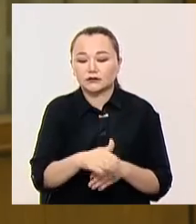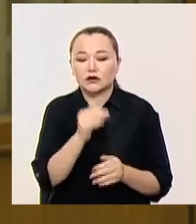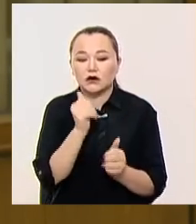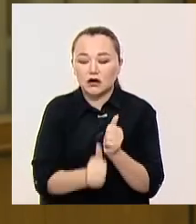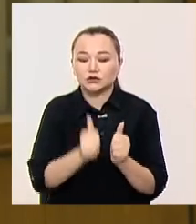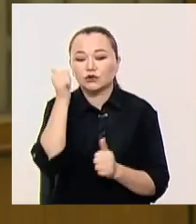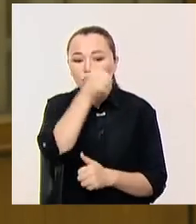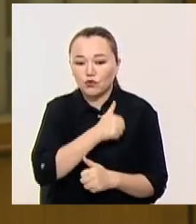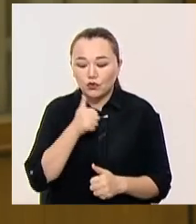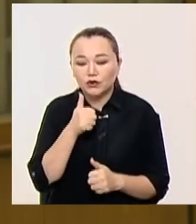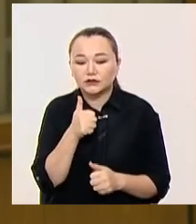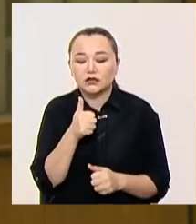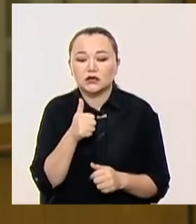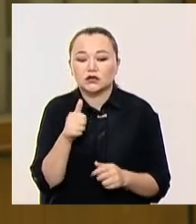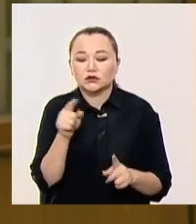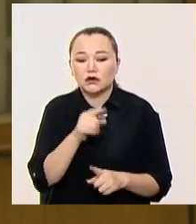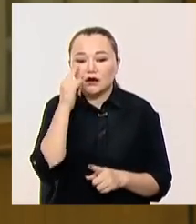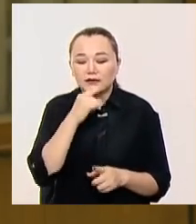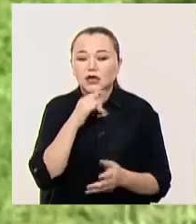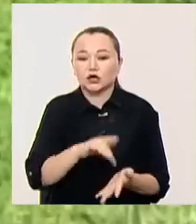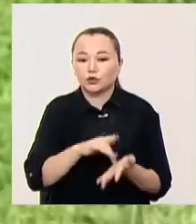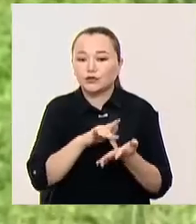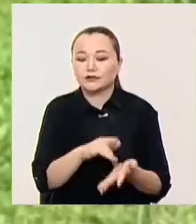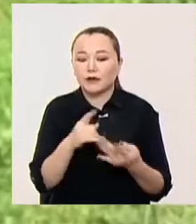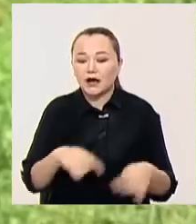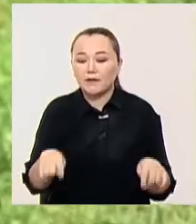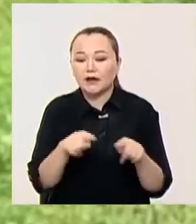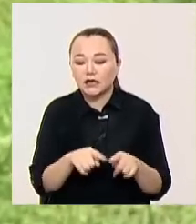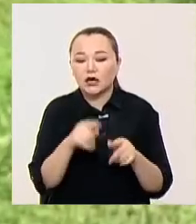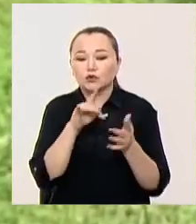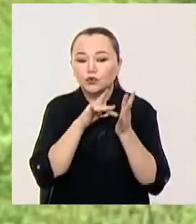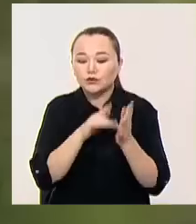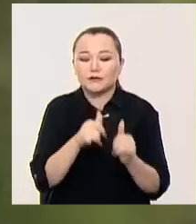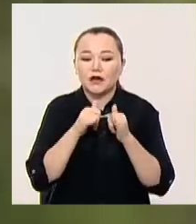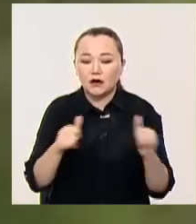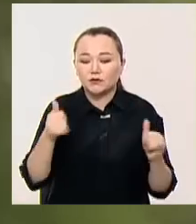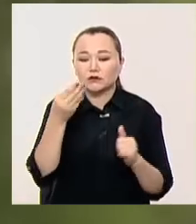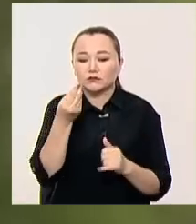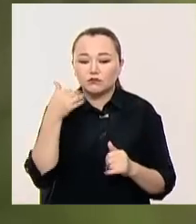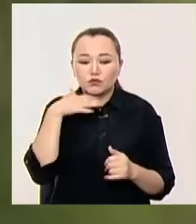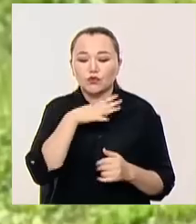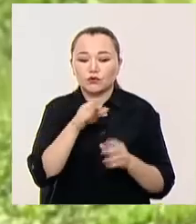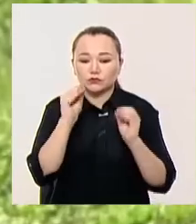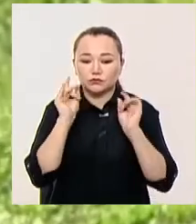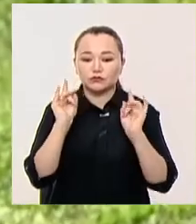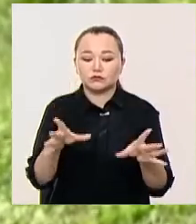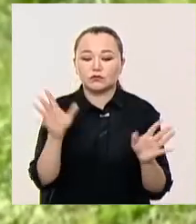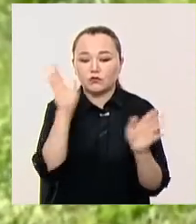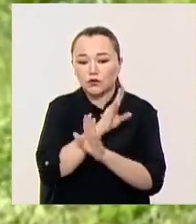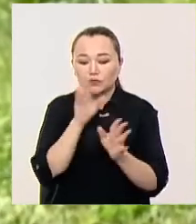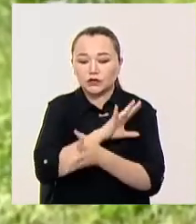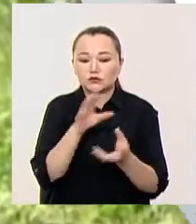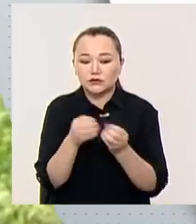сайын. Жанагы казак туризм компанияга. Туризмди дамытууга деп берилген кырвар каржы желге ушту ма? Натыйжа